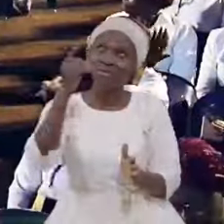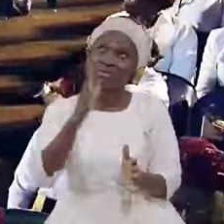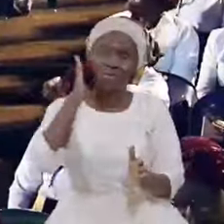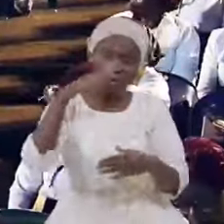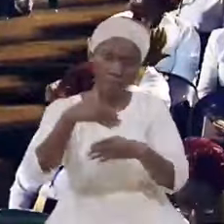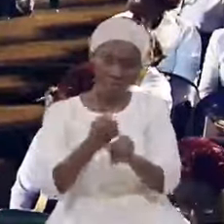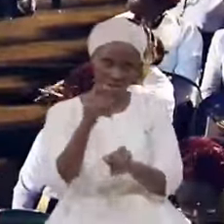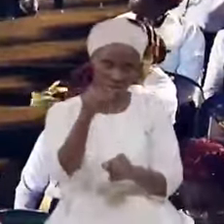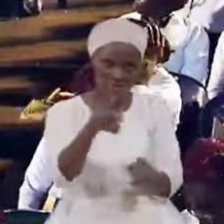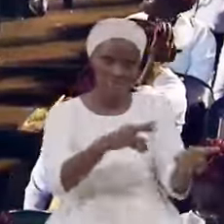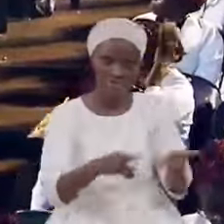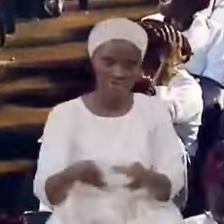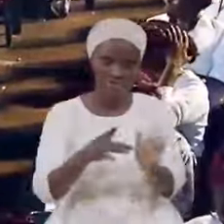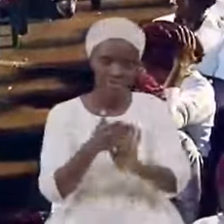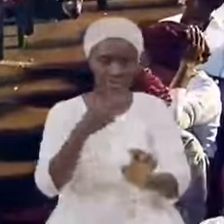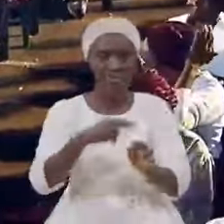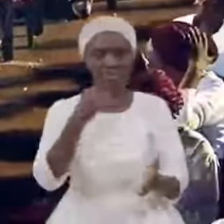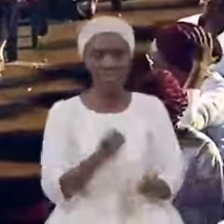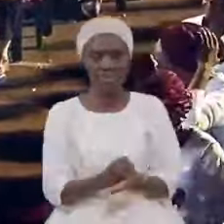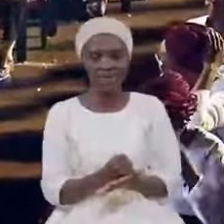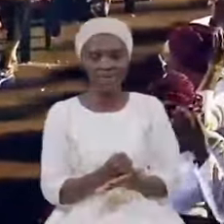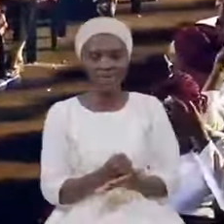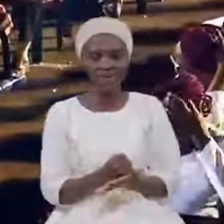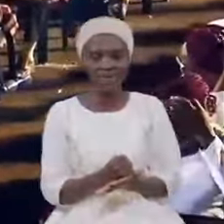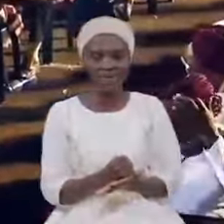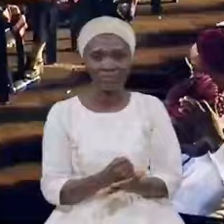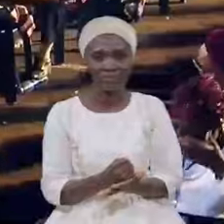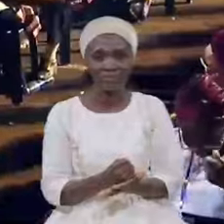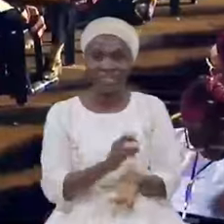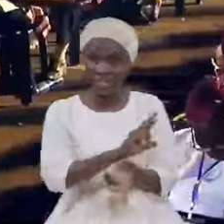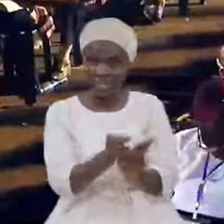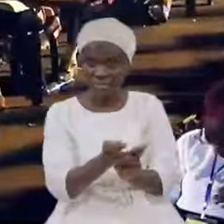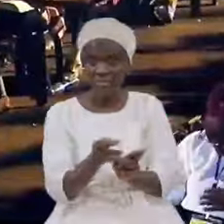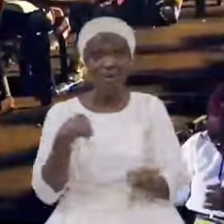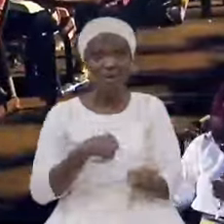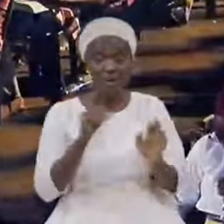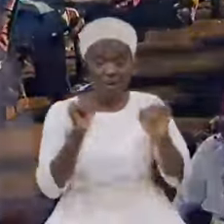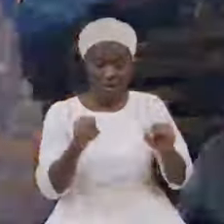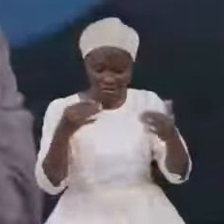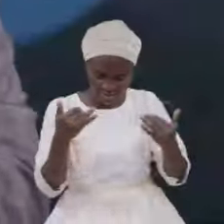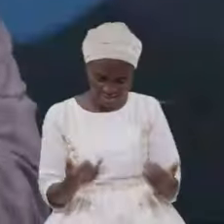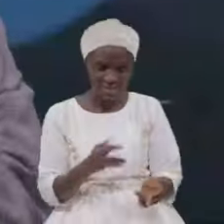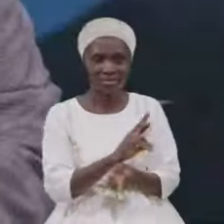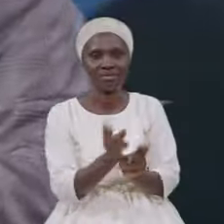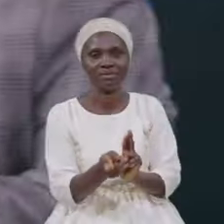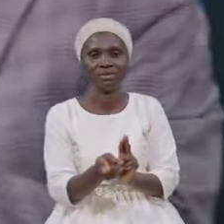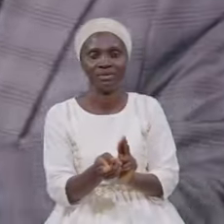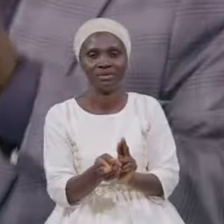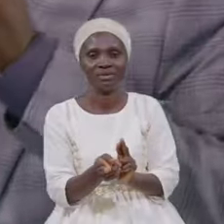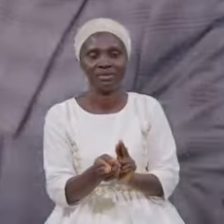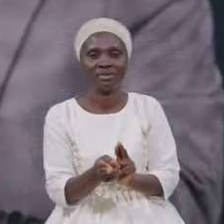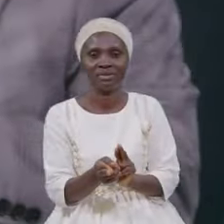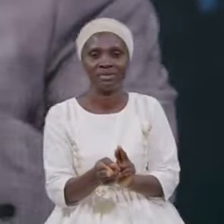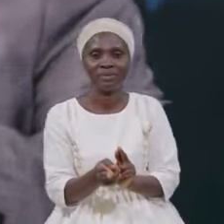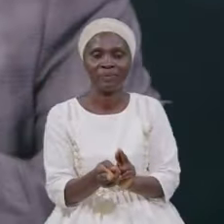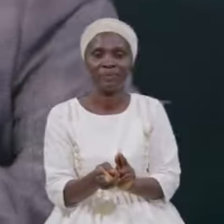La repentance, tu peux te repentir maintenant. La réconciliation, tu peux être réconcilié à Dieu. La préparation,